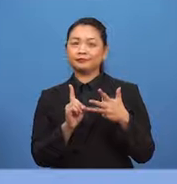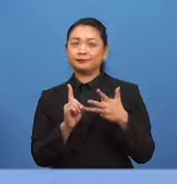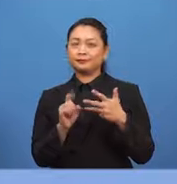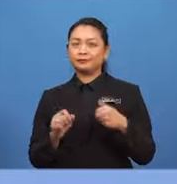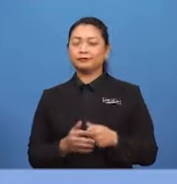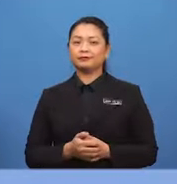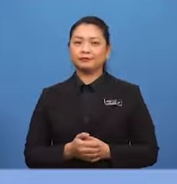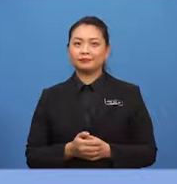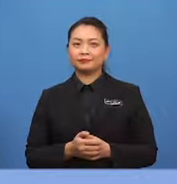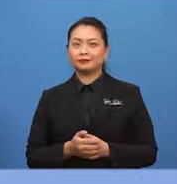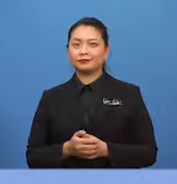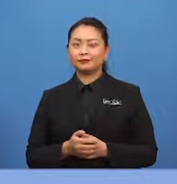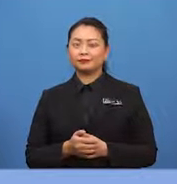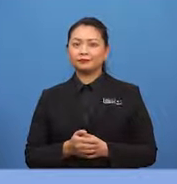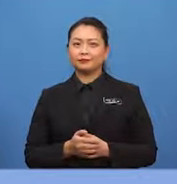oksida.